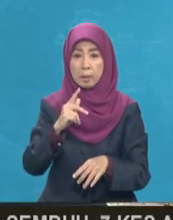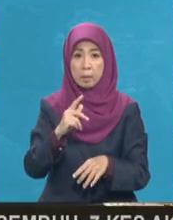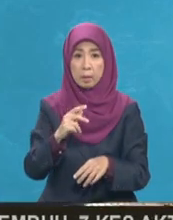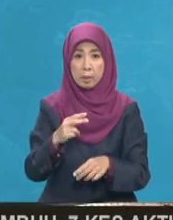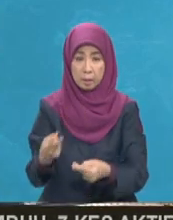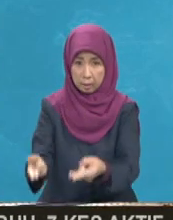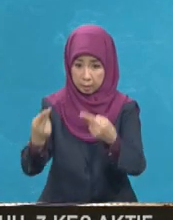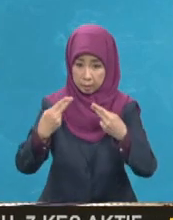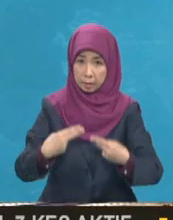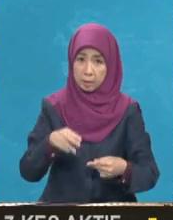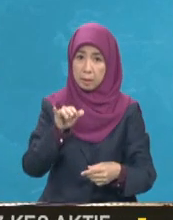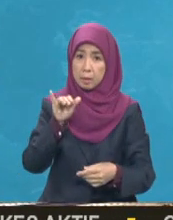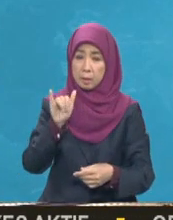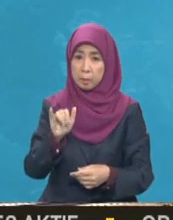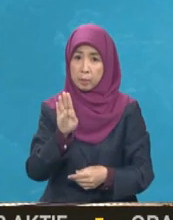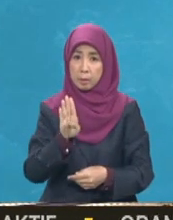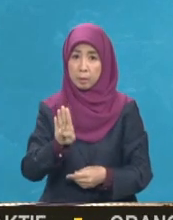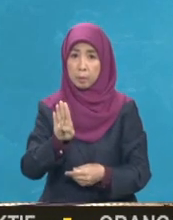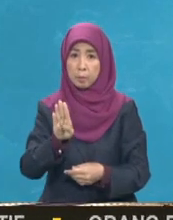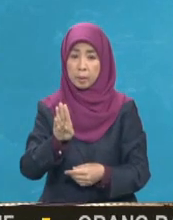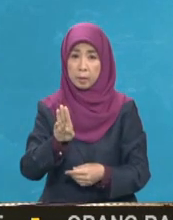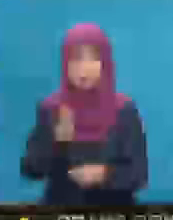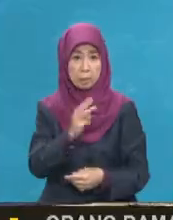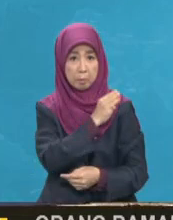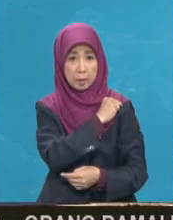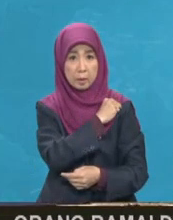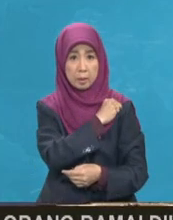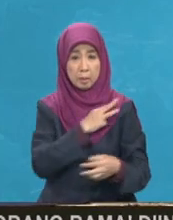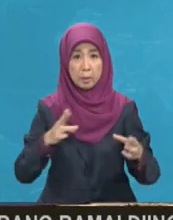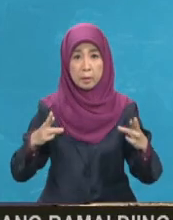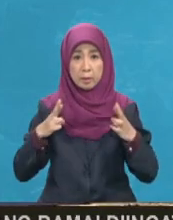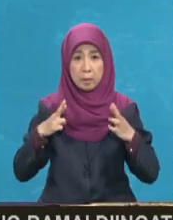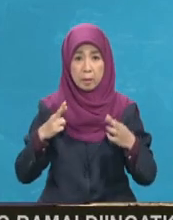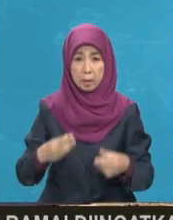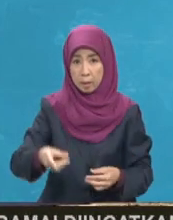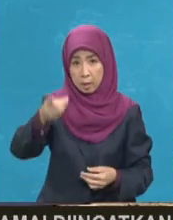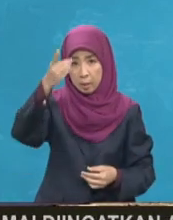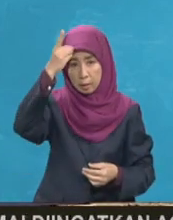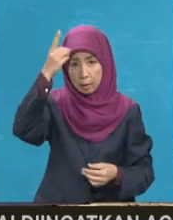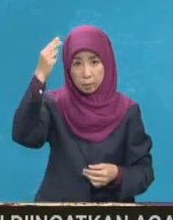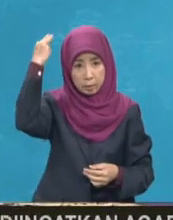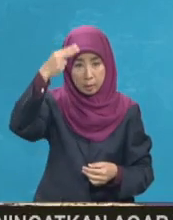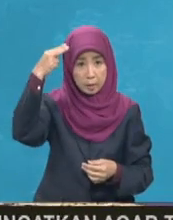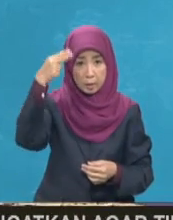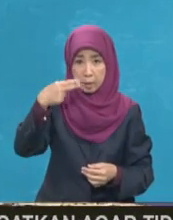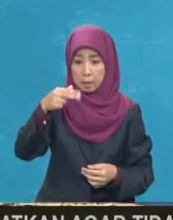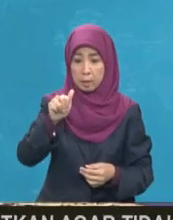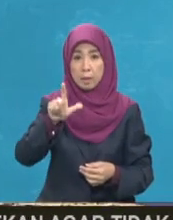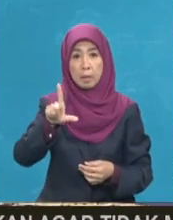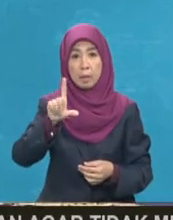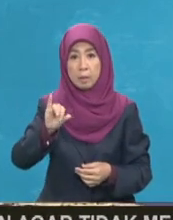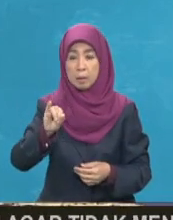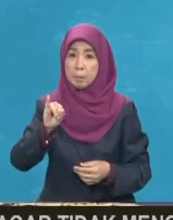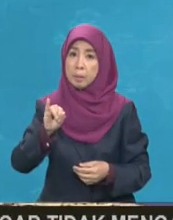Hai hadiahnya berfirman behind the trailer Raja meja Jenderal besar ah dachau Habib Haji Muhammad